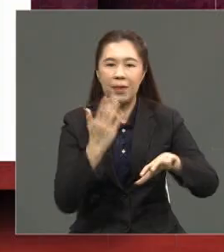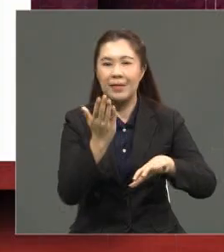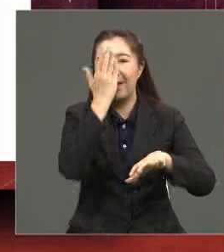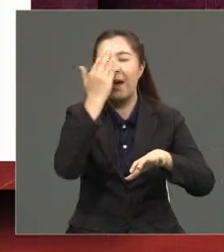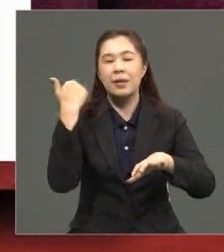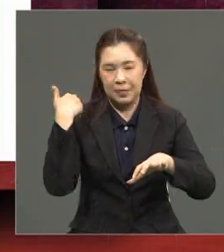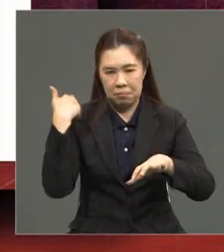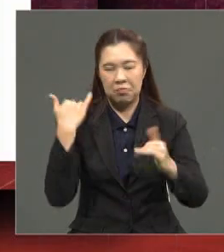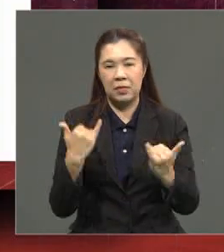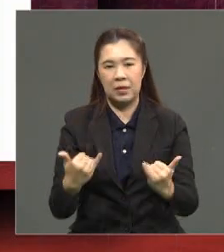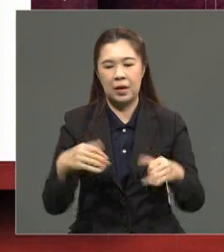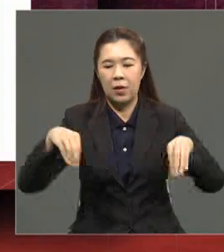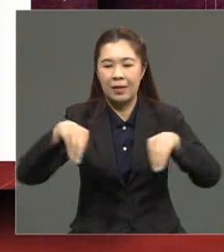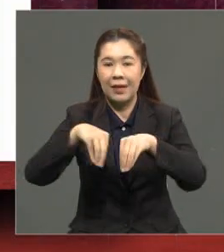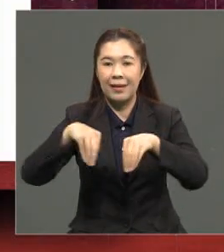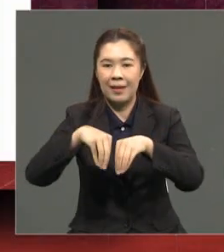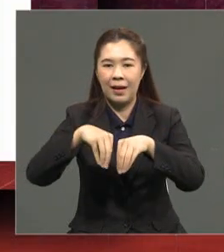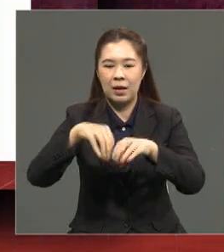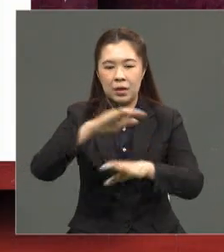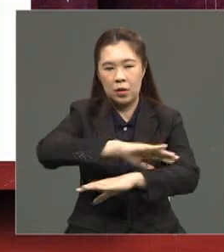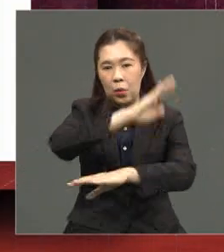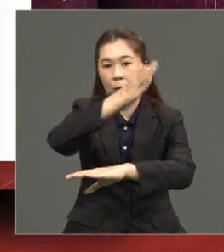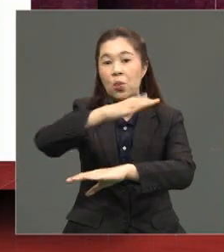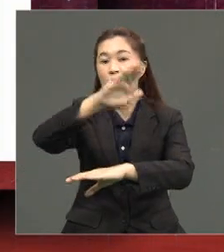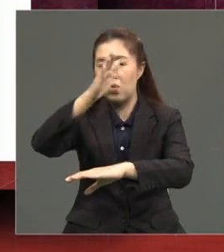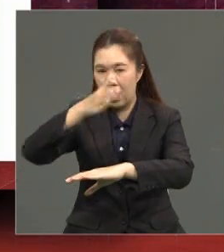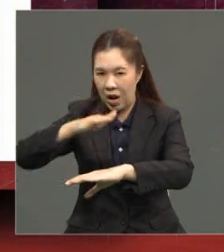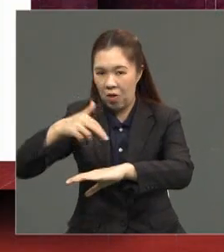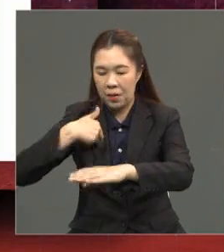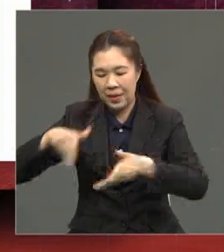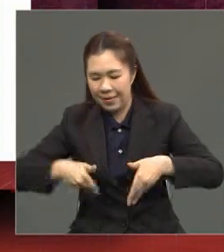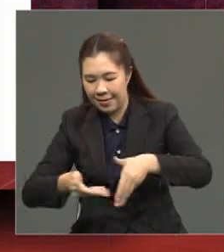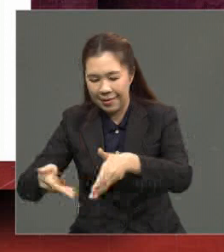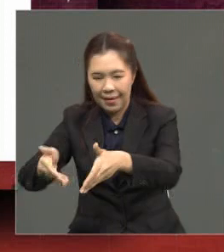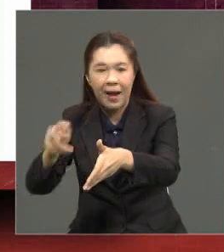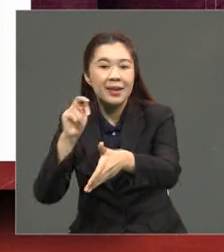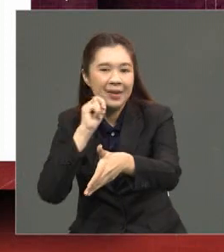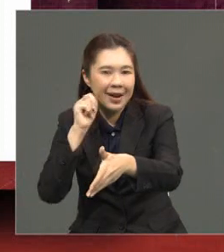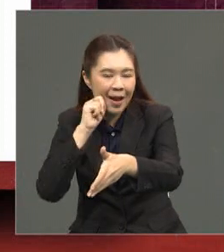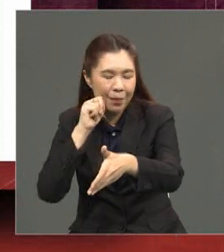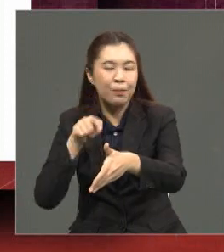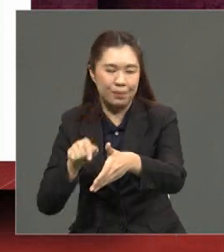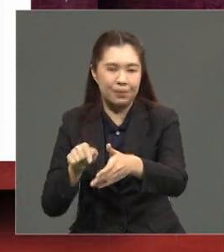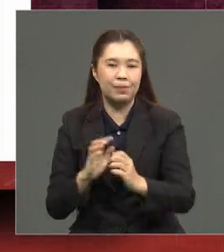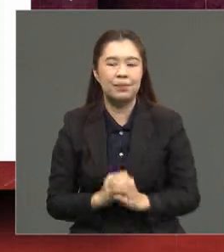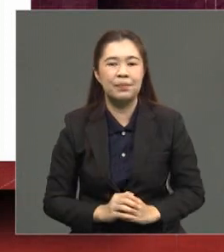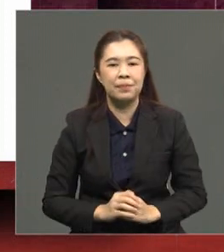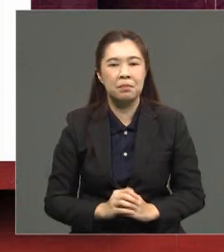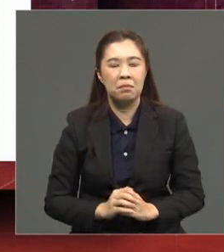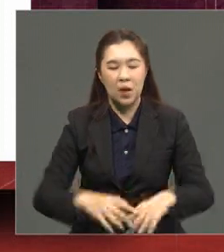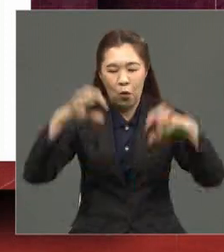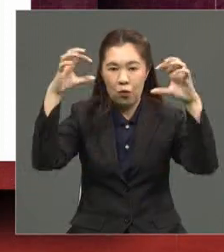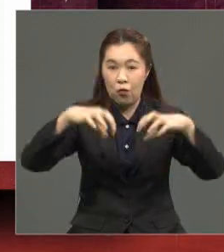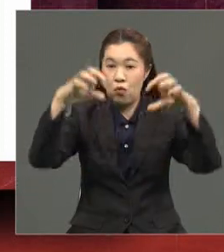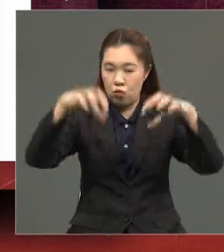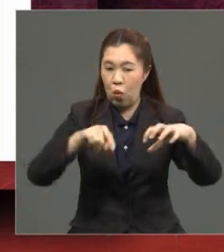เฉพาะพื้นที่ราชเชิงพื้นที่ลาดใกล้เชิงเขานะครับที่มีทางน้ำไหลผ่านแล้วก็พื้นที่ลุ่มด้วยจากกรณีที่ฝนตกหนัก